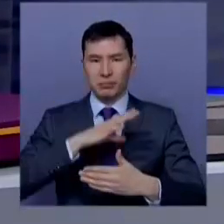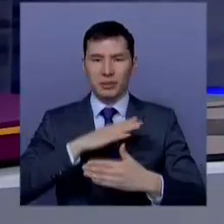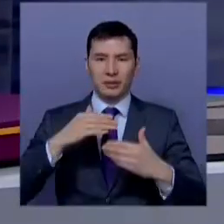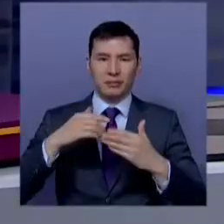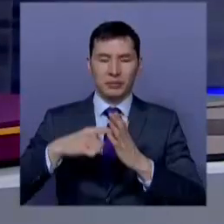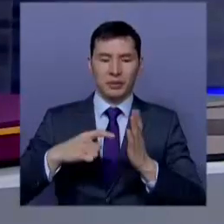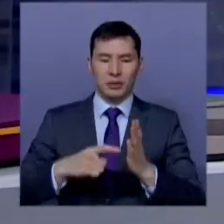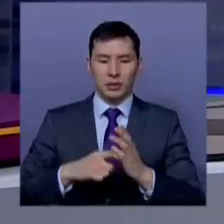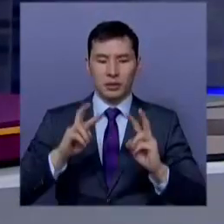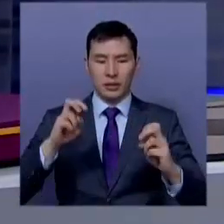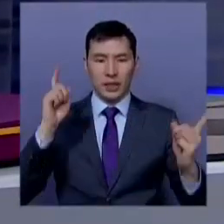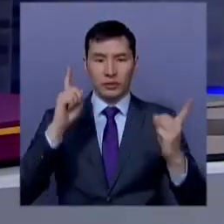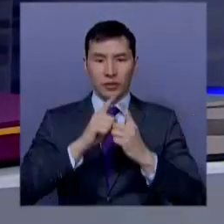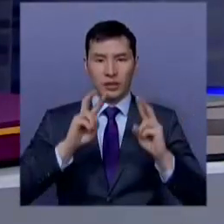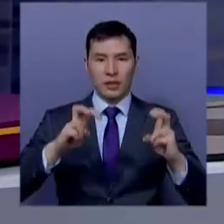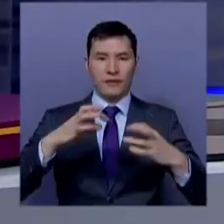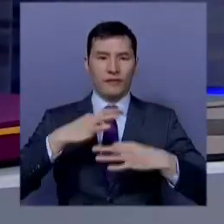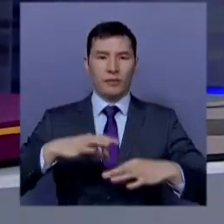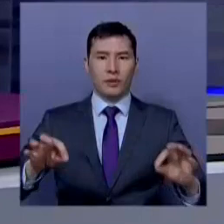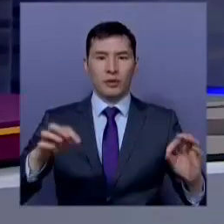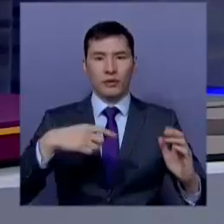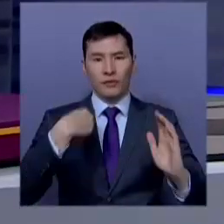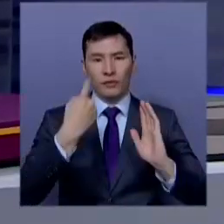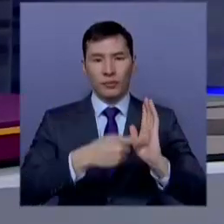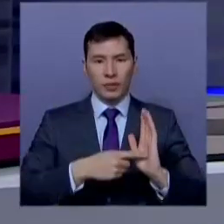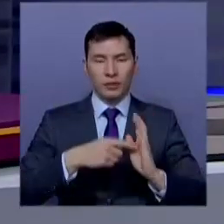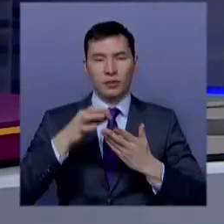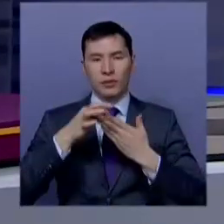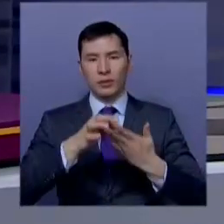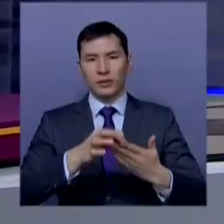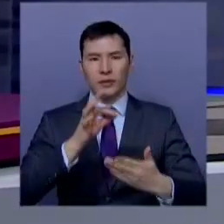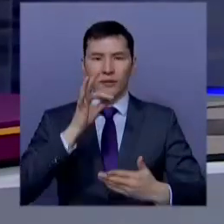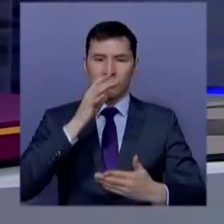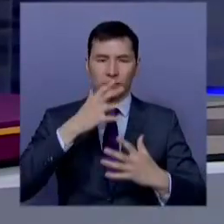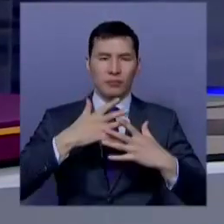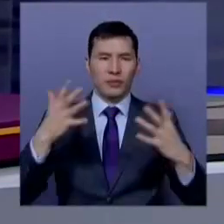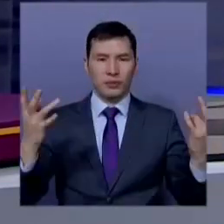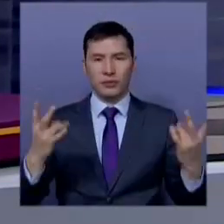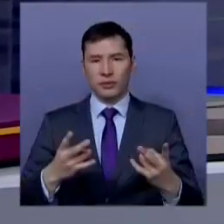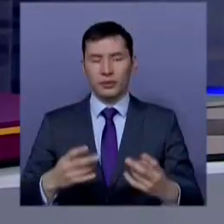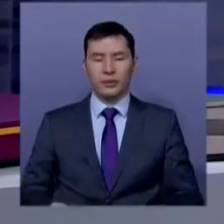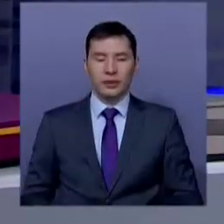кездесудің еркін форматта өтуі және сұрақ-жауапқа уақыттың мол бөлінуі көңілден шықты.